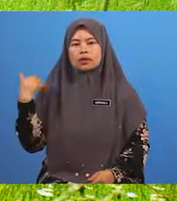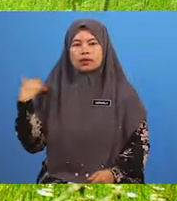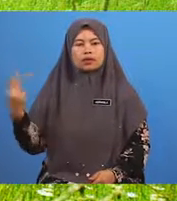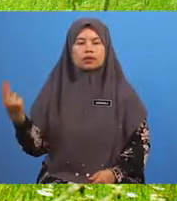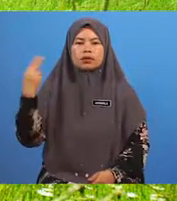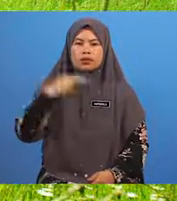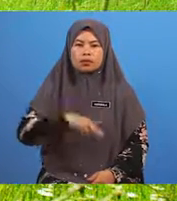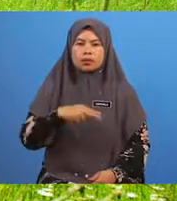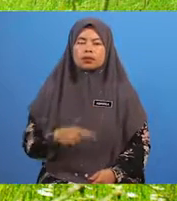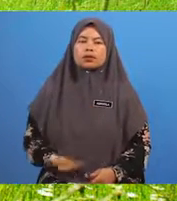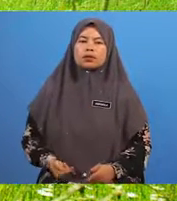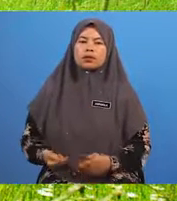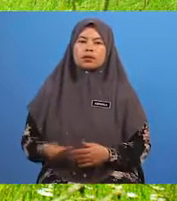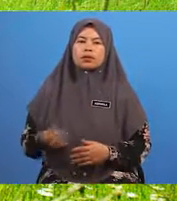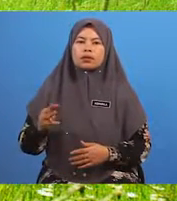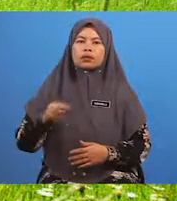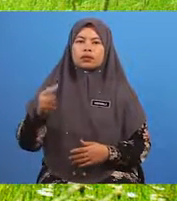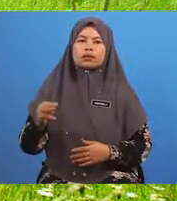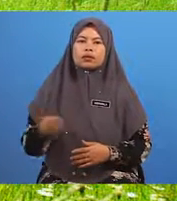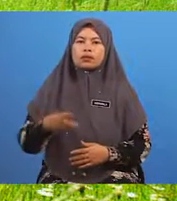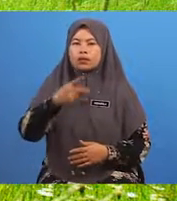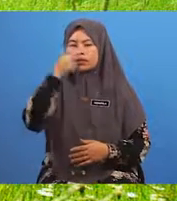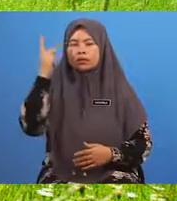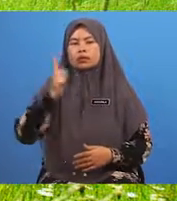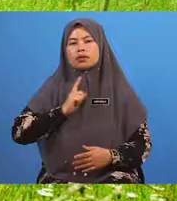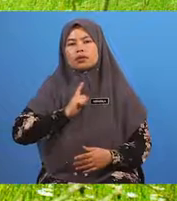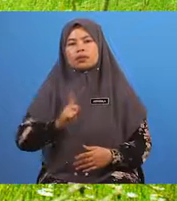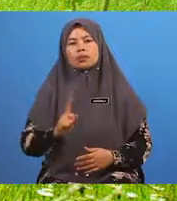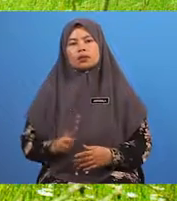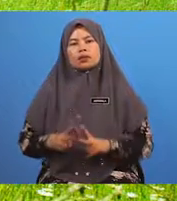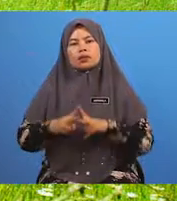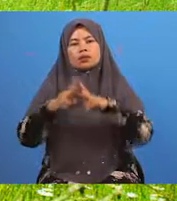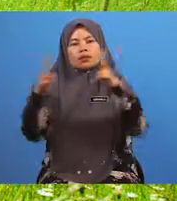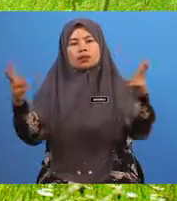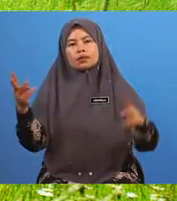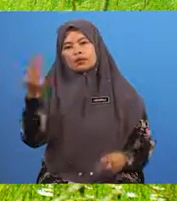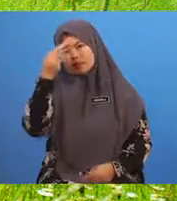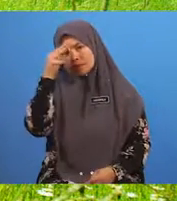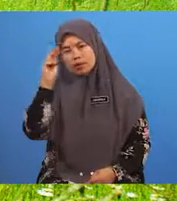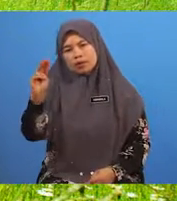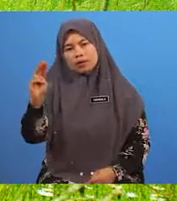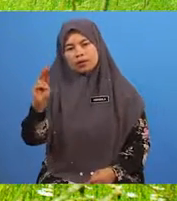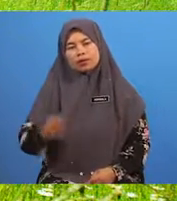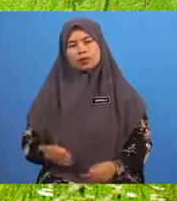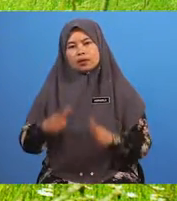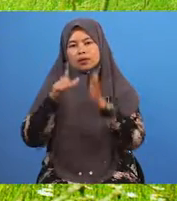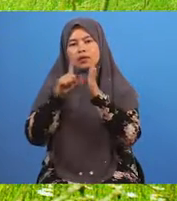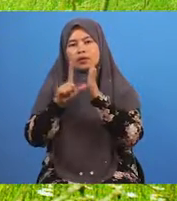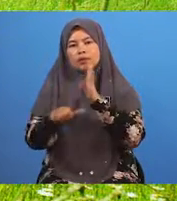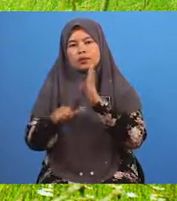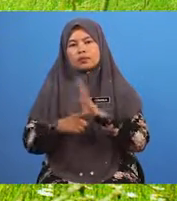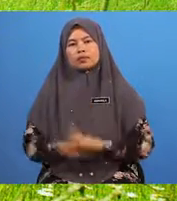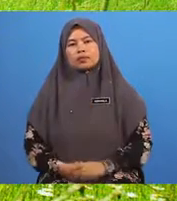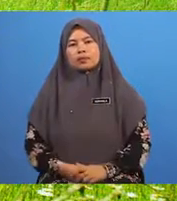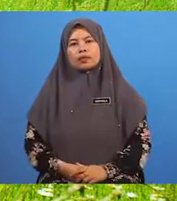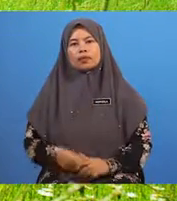ini, murid-murid, kerana Islam amat memuliakan nasab keturunan manusia. Setiap larangan yang Allah perintahkan